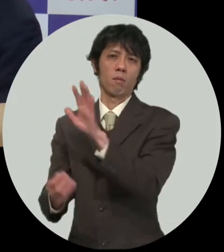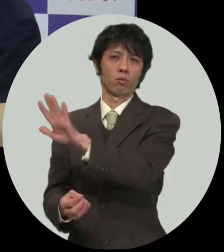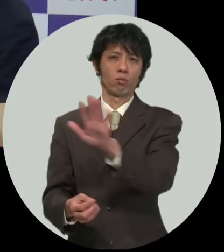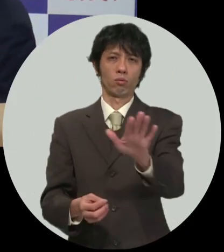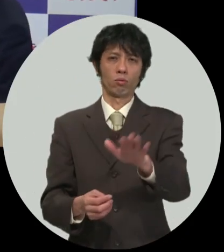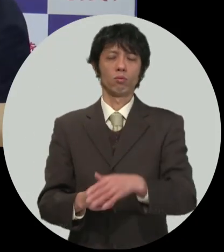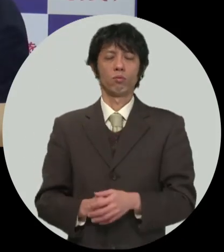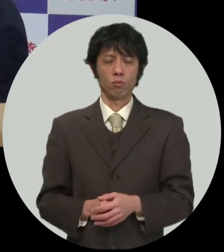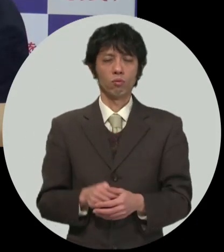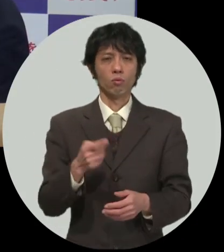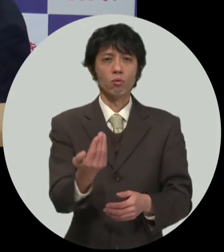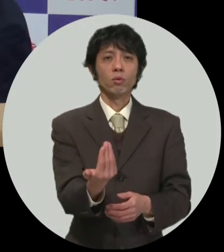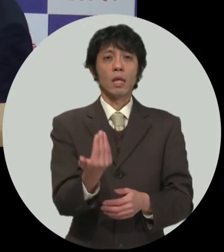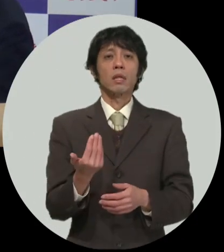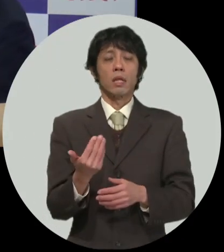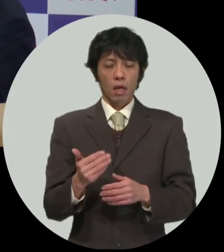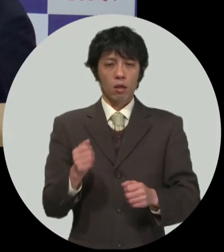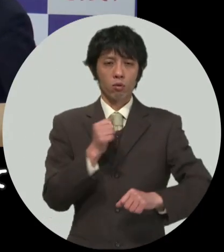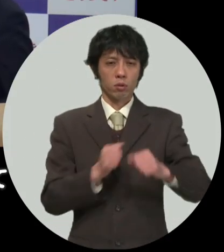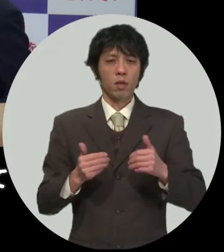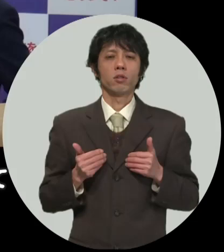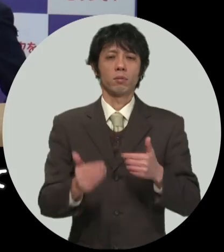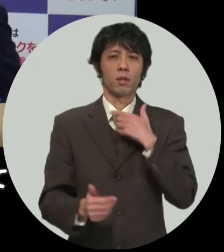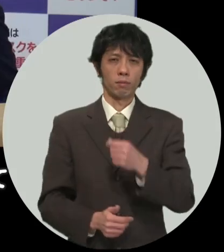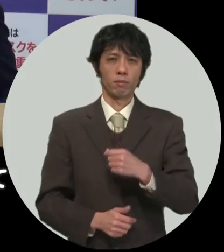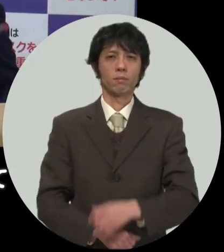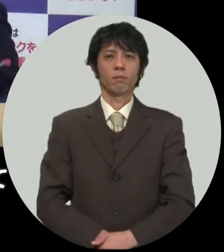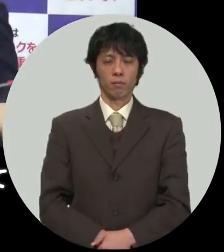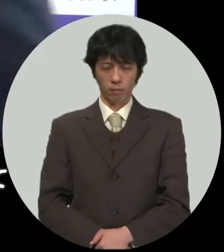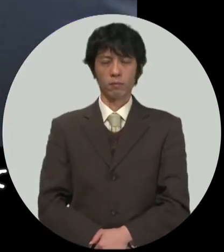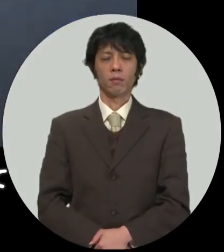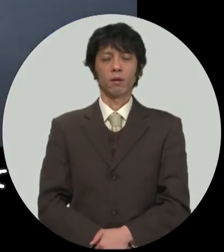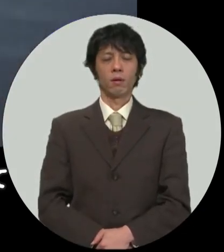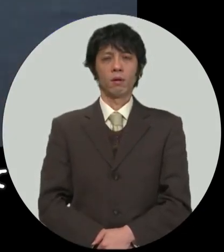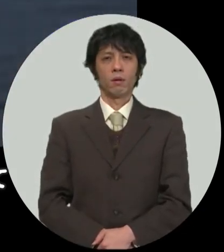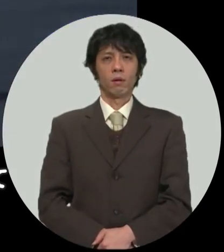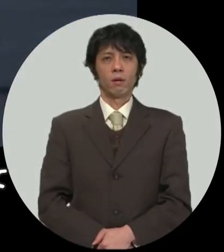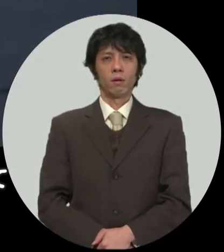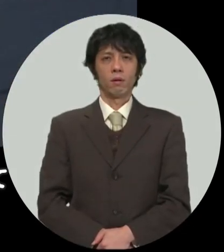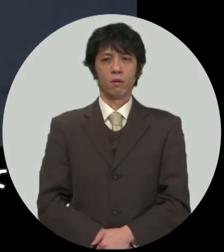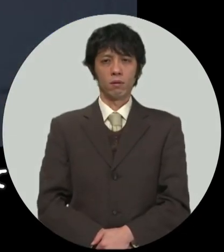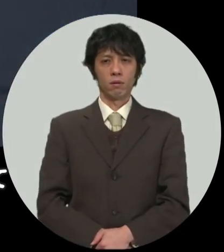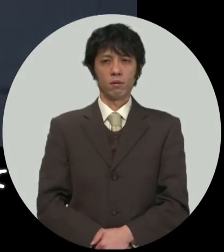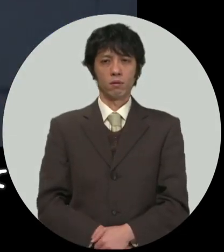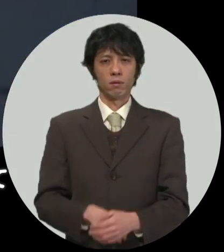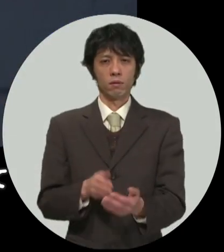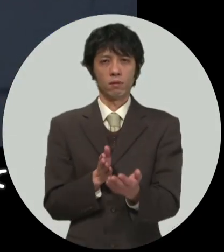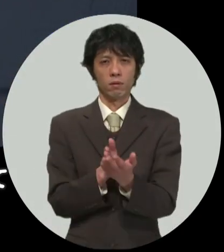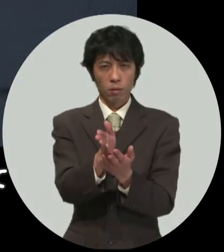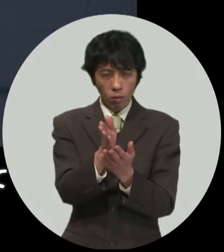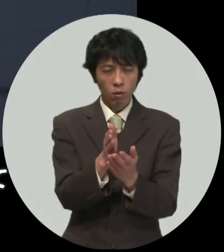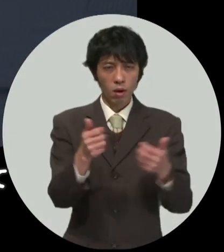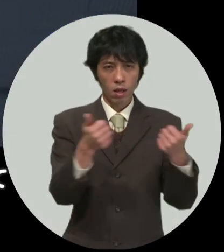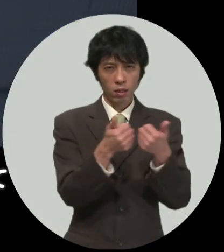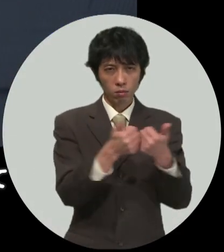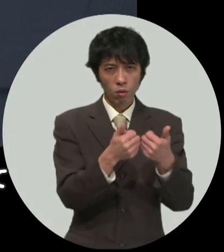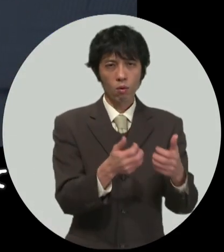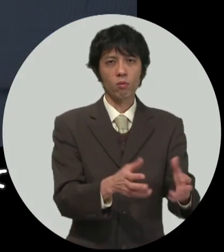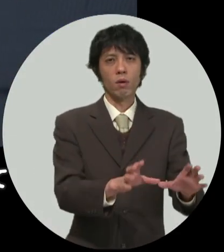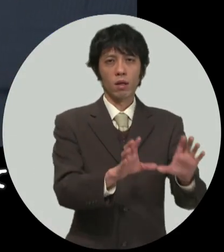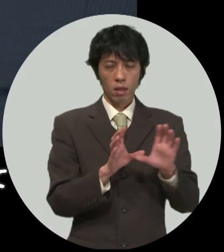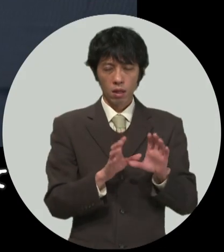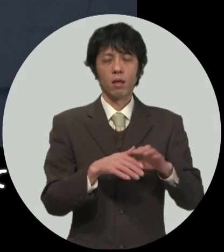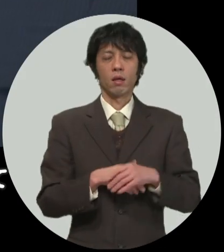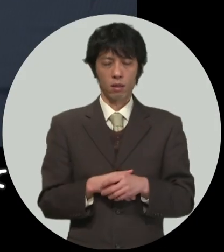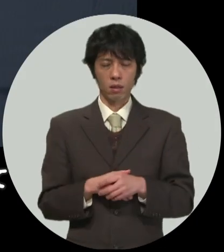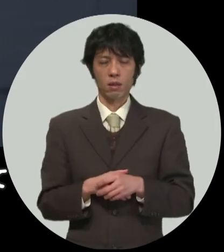り組みを進めていくということです。それから専門家会議の意見も踏まえて、本日からですね、レ